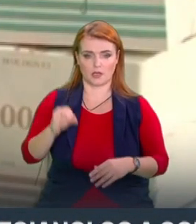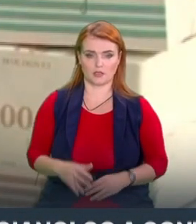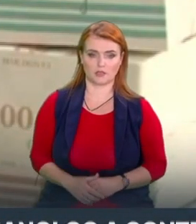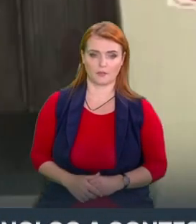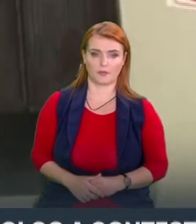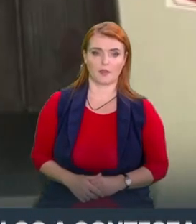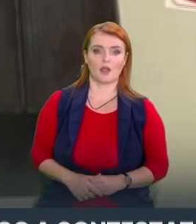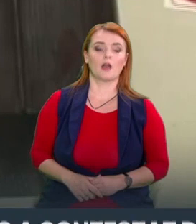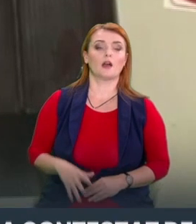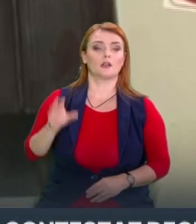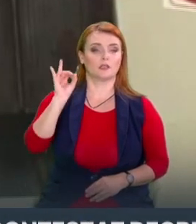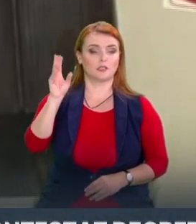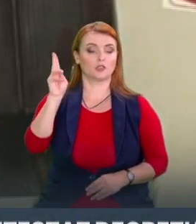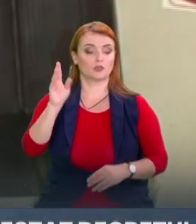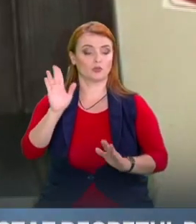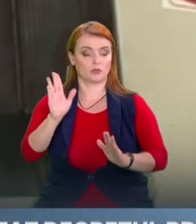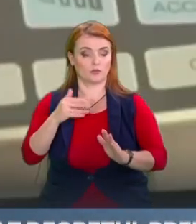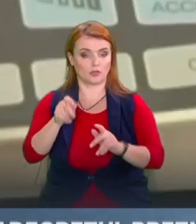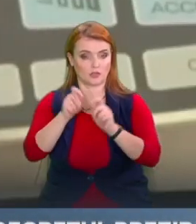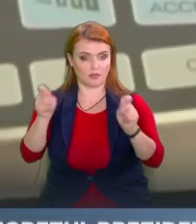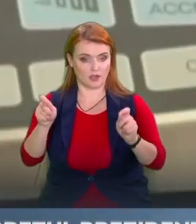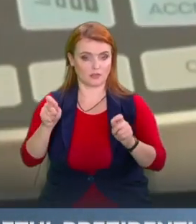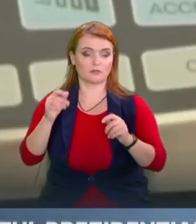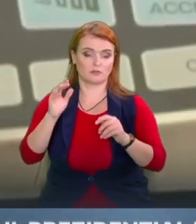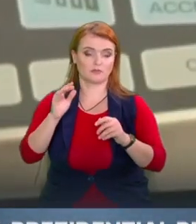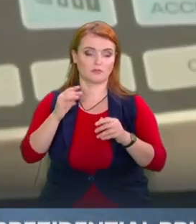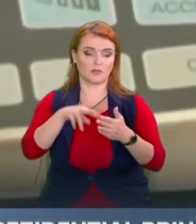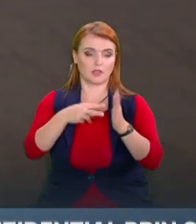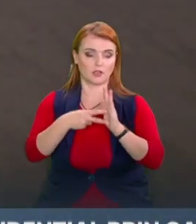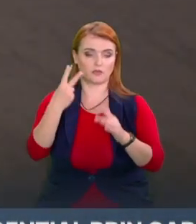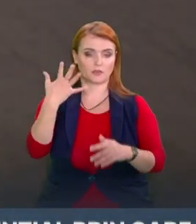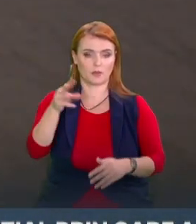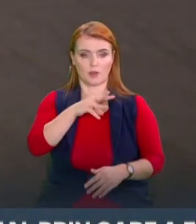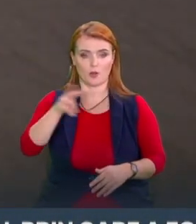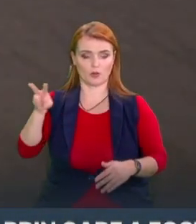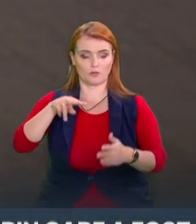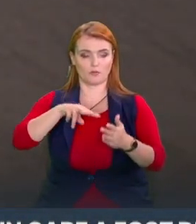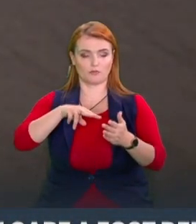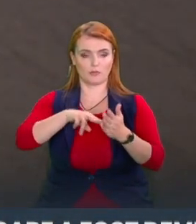până la 25 de milioane de lei. Cererile pot fi depuse inclusiv în cazul unor proiecte de